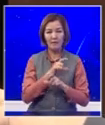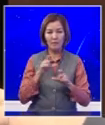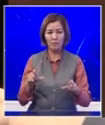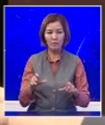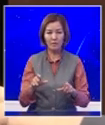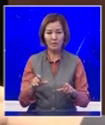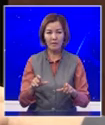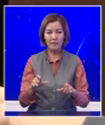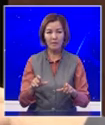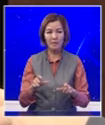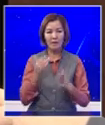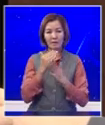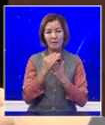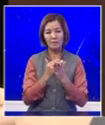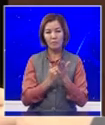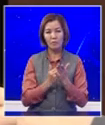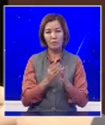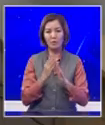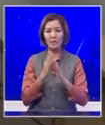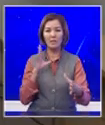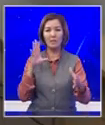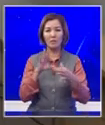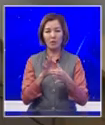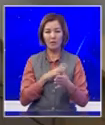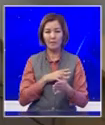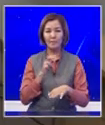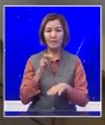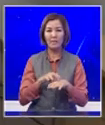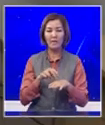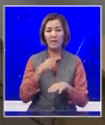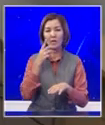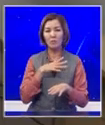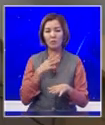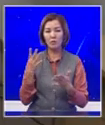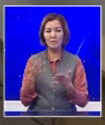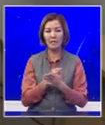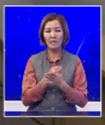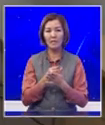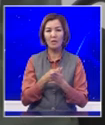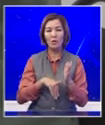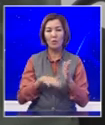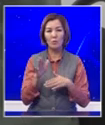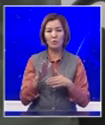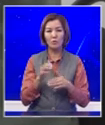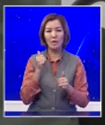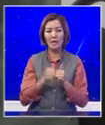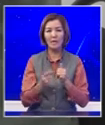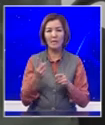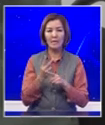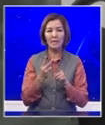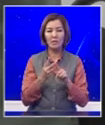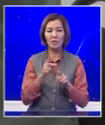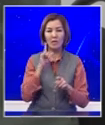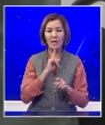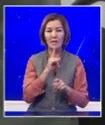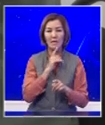жерде тізім бойынша очередьте тұрады. Дәрігерлердің сөзінше сәттілік көрсеткіші де жаман емес, әр екінші әйелдің құрсағына